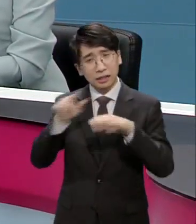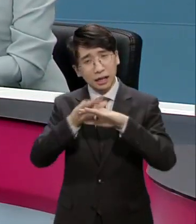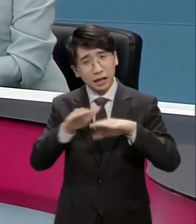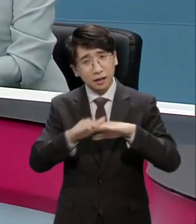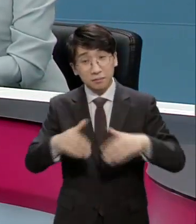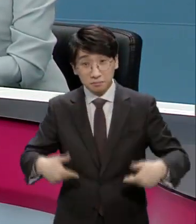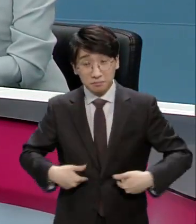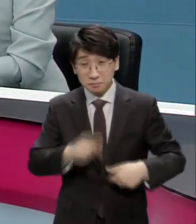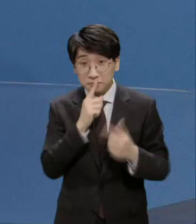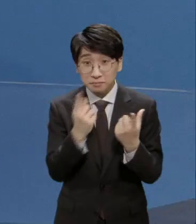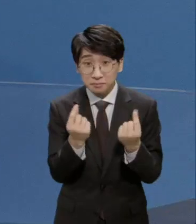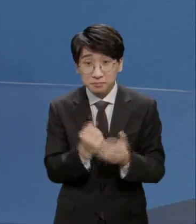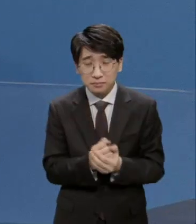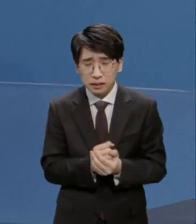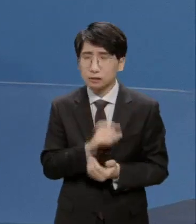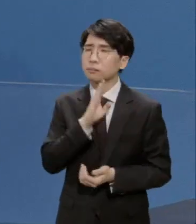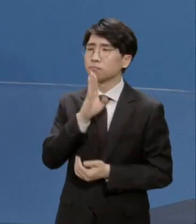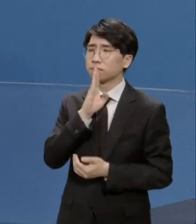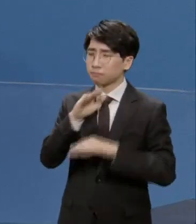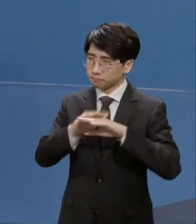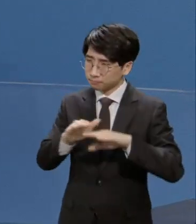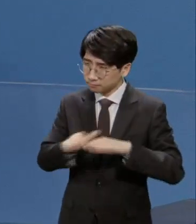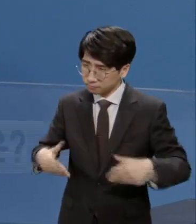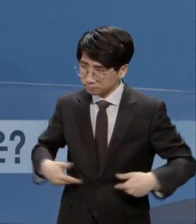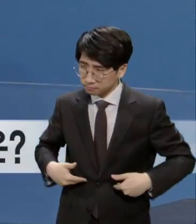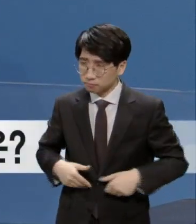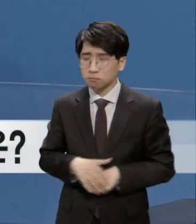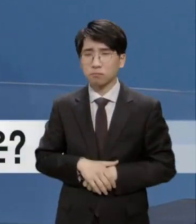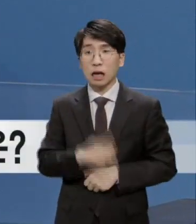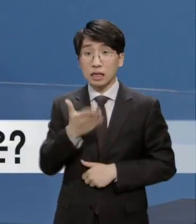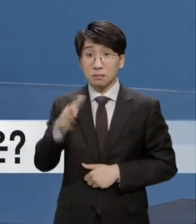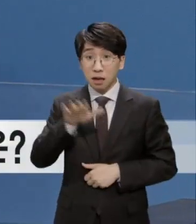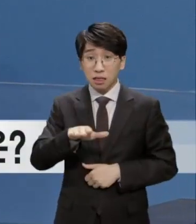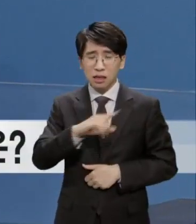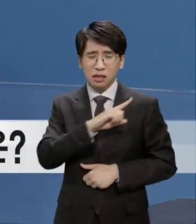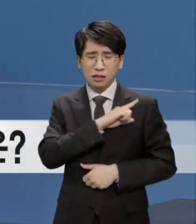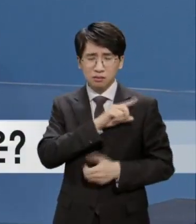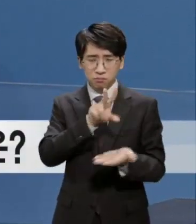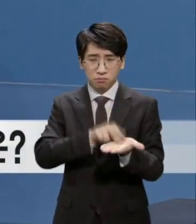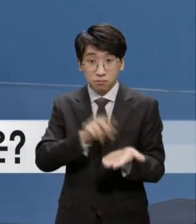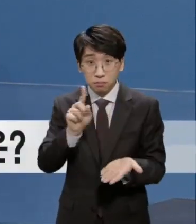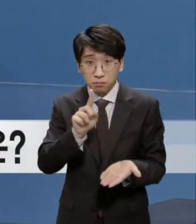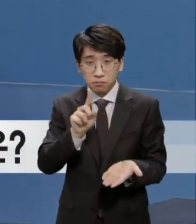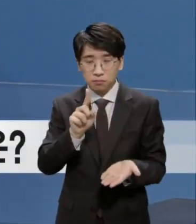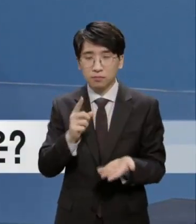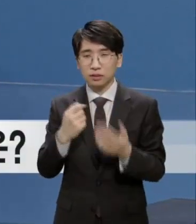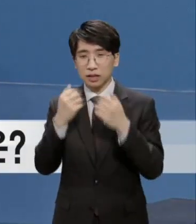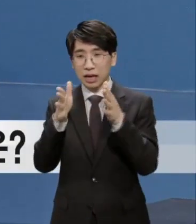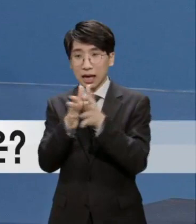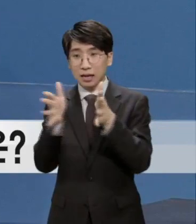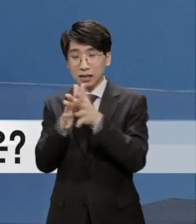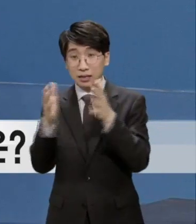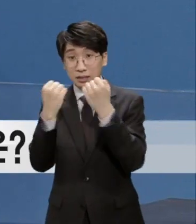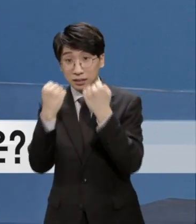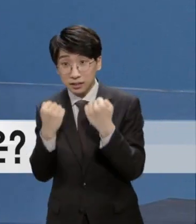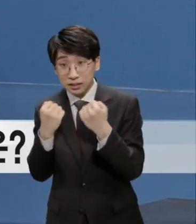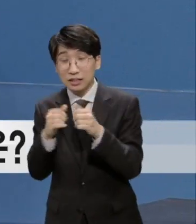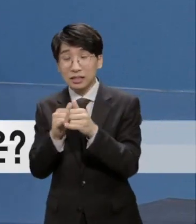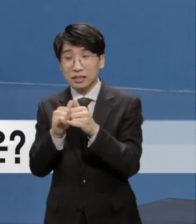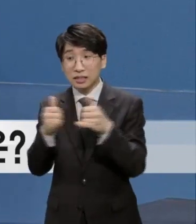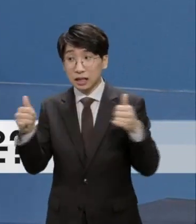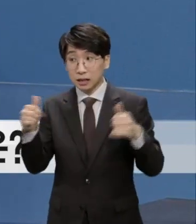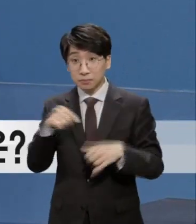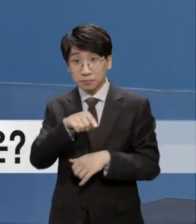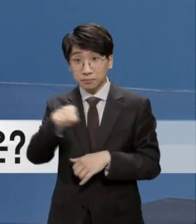네. 일단은 지금 문제가 되는 거는 이 입주민들이 경비라든지 아니면은 청소 노동자분들도 많잖아요. 네.